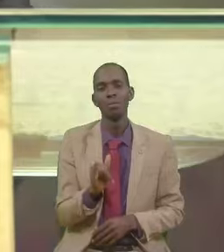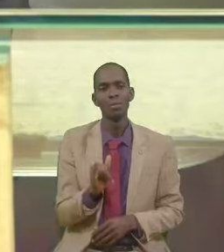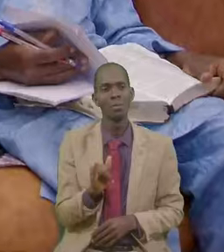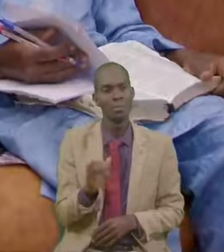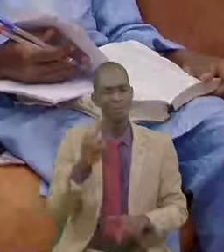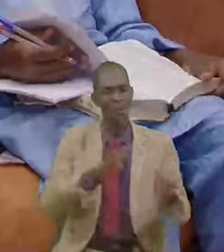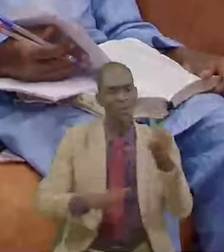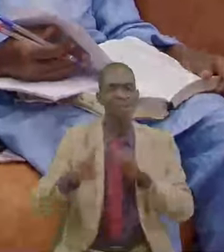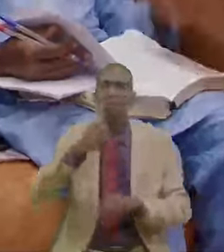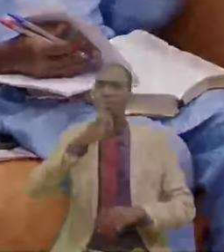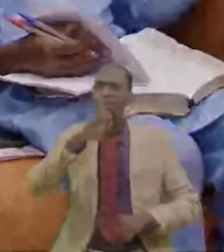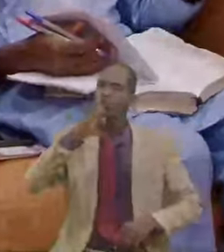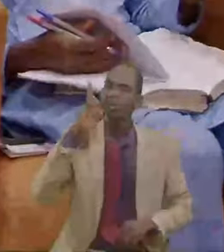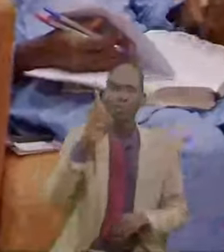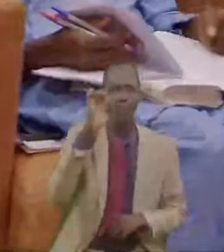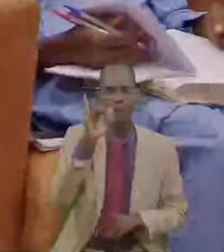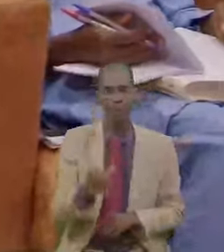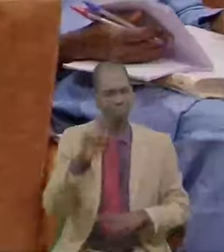Certainement, criez, dis